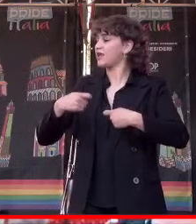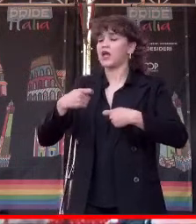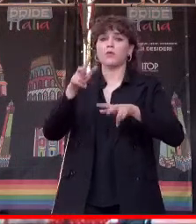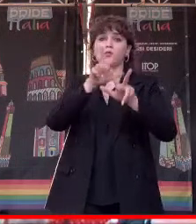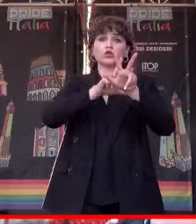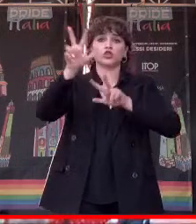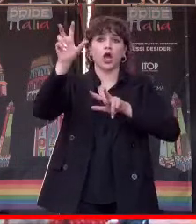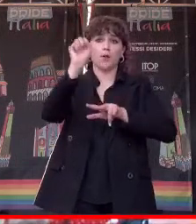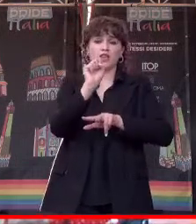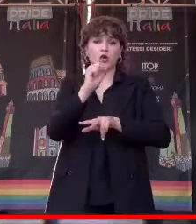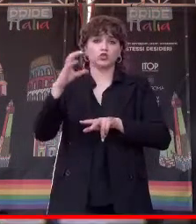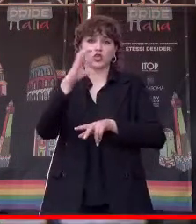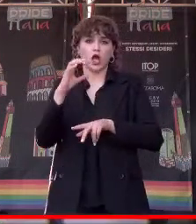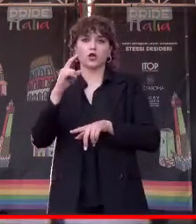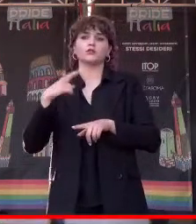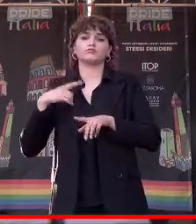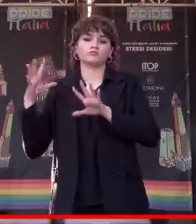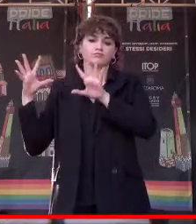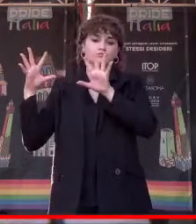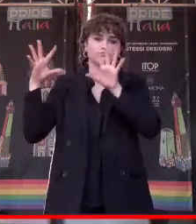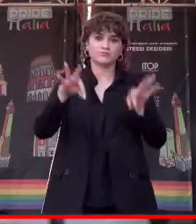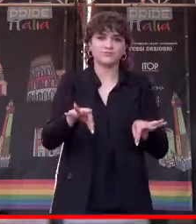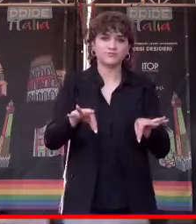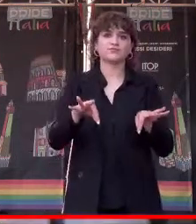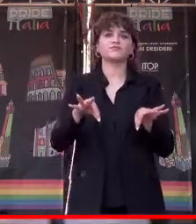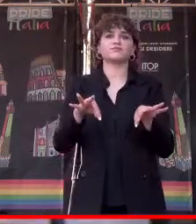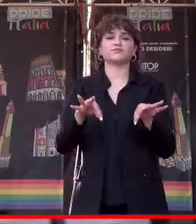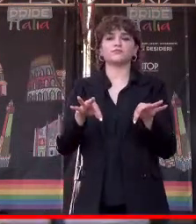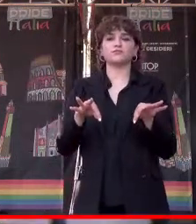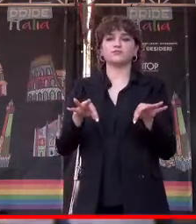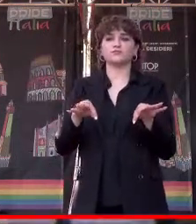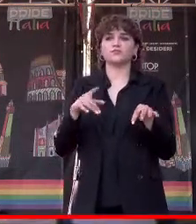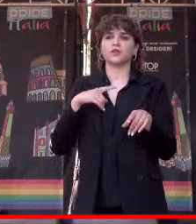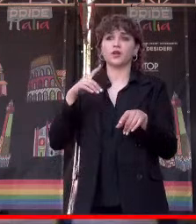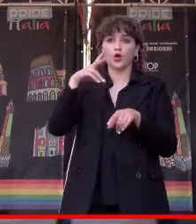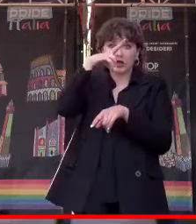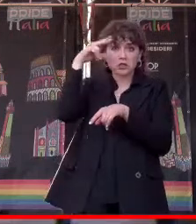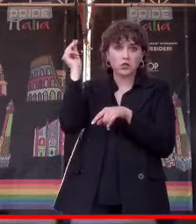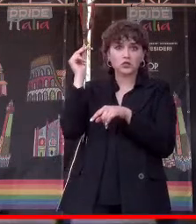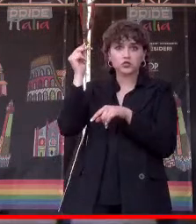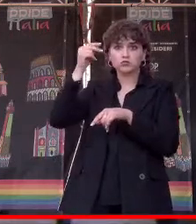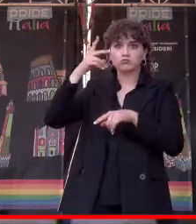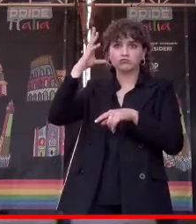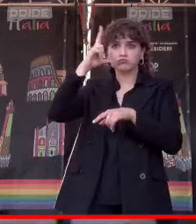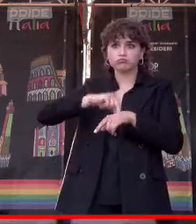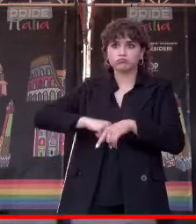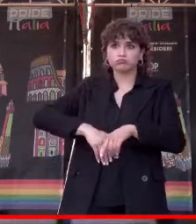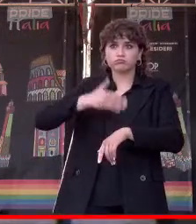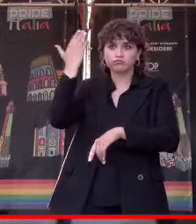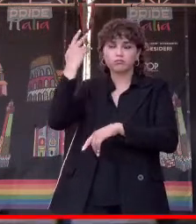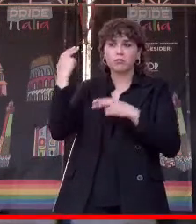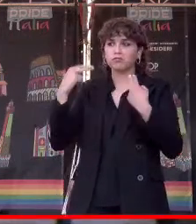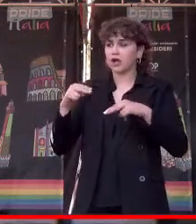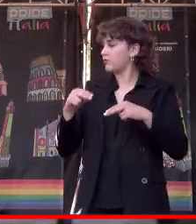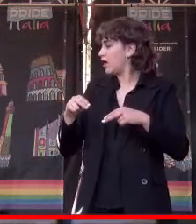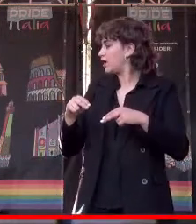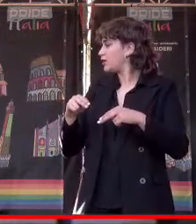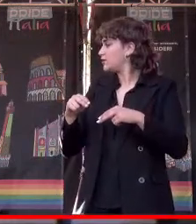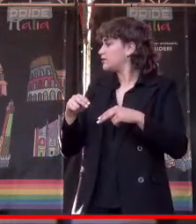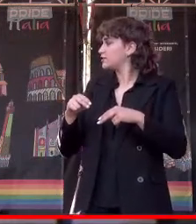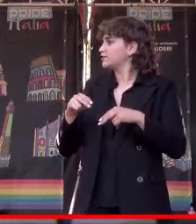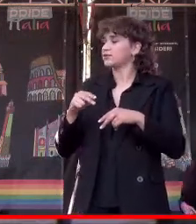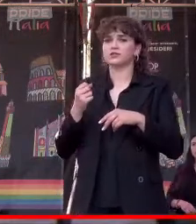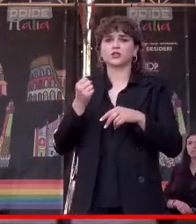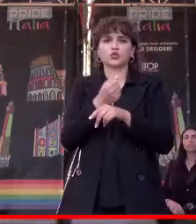Ciaccheri, quindi buonasera. Li può chiedere. No, e non l'ho riconosciuto. Ci chiedeva i permessi. Tanto in giro. Buonasera, presidente. Ci chiedeva i permessi e tutta questa